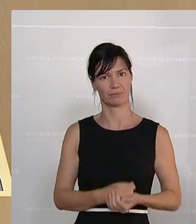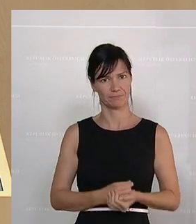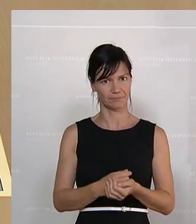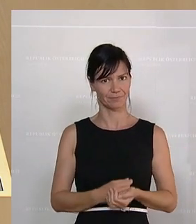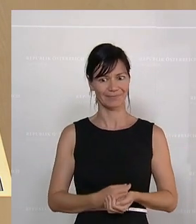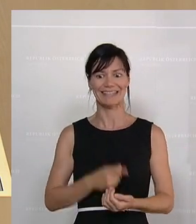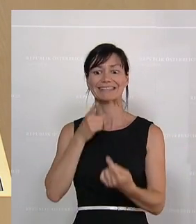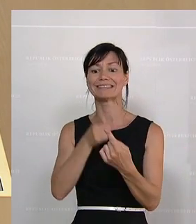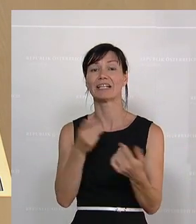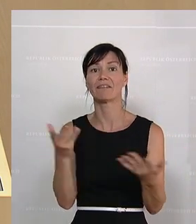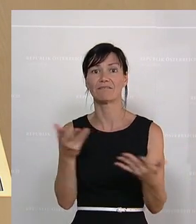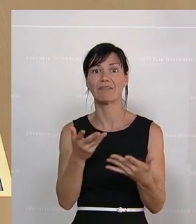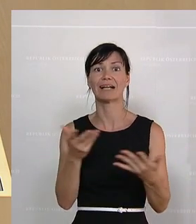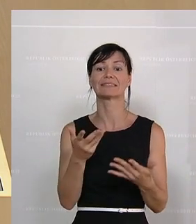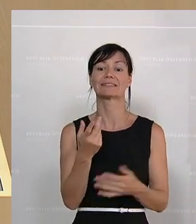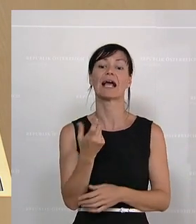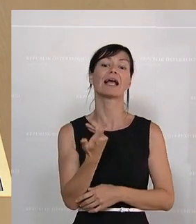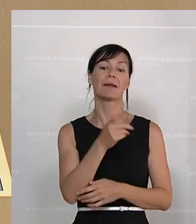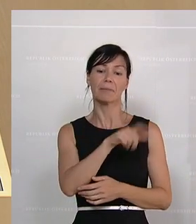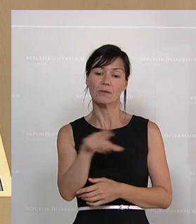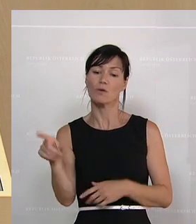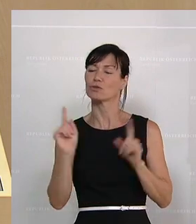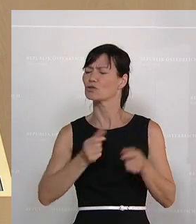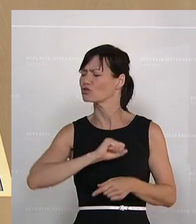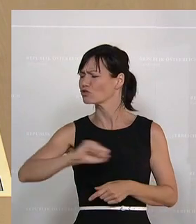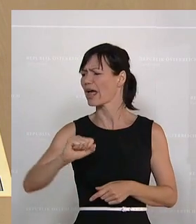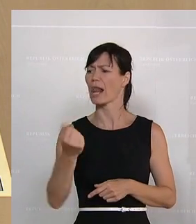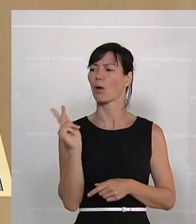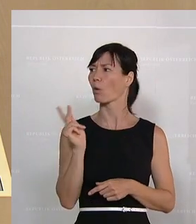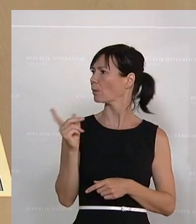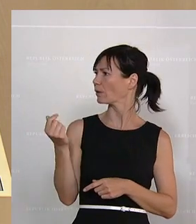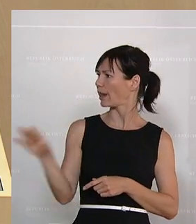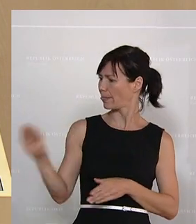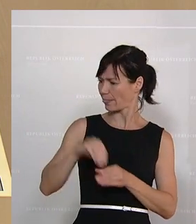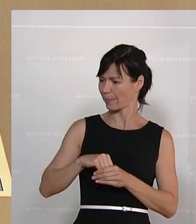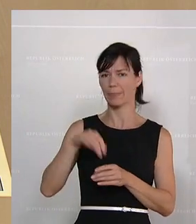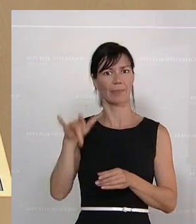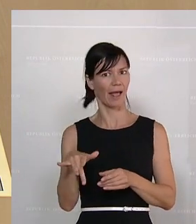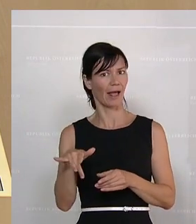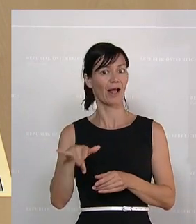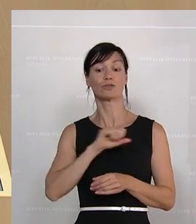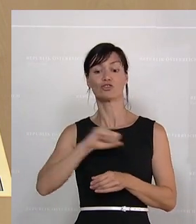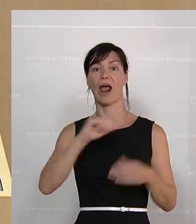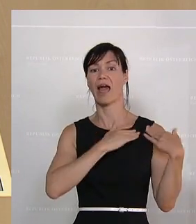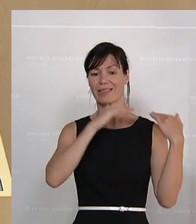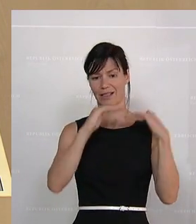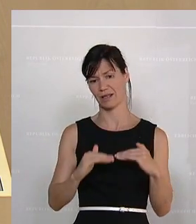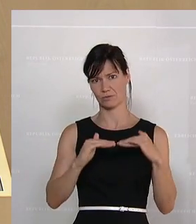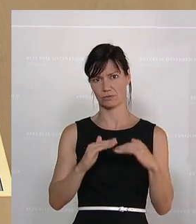schnell geld auf ihren konten haben und dass sie schnell entlastet werden das große ziel